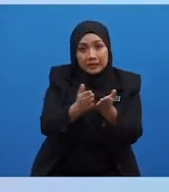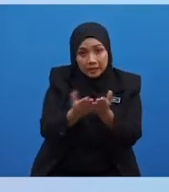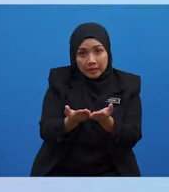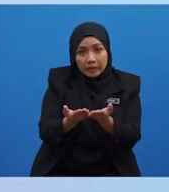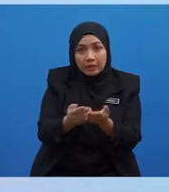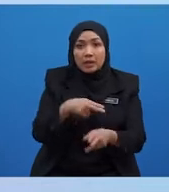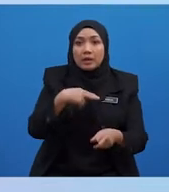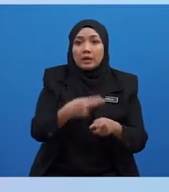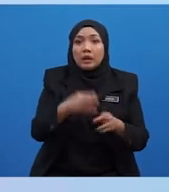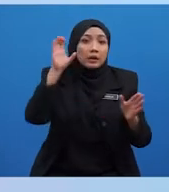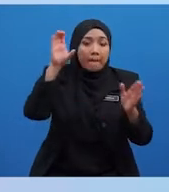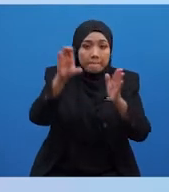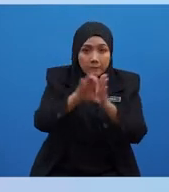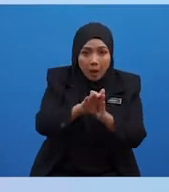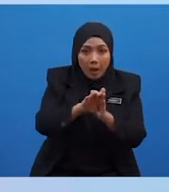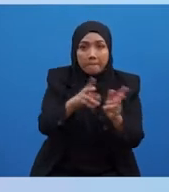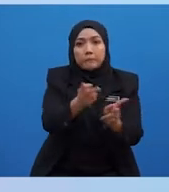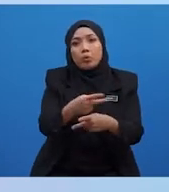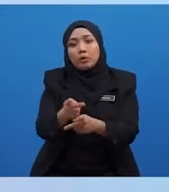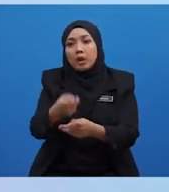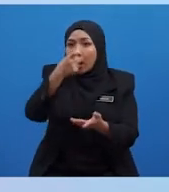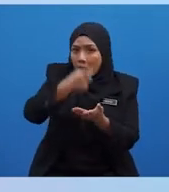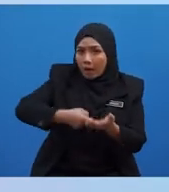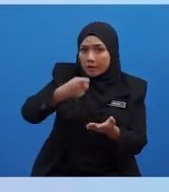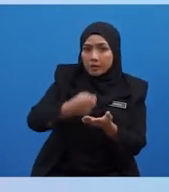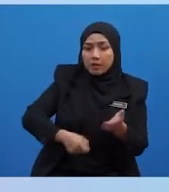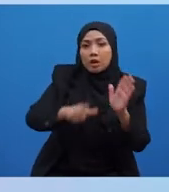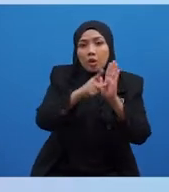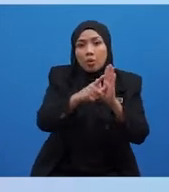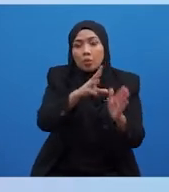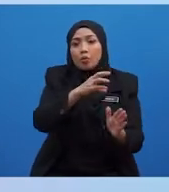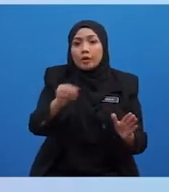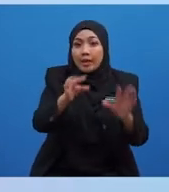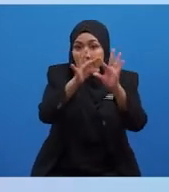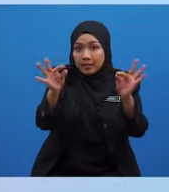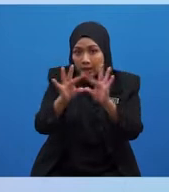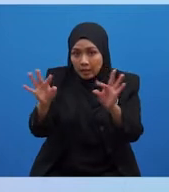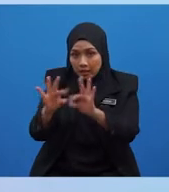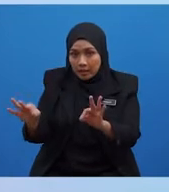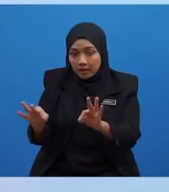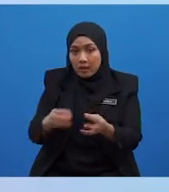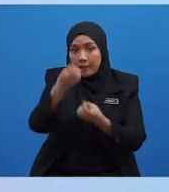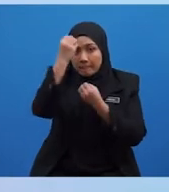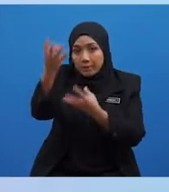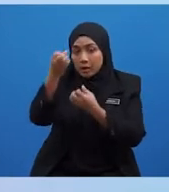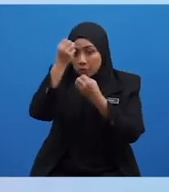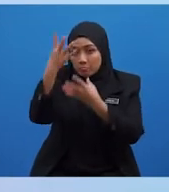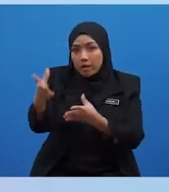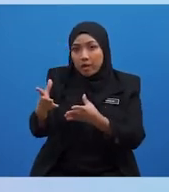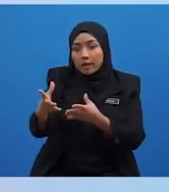produk, harga, logo dan slogan, maklumat